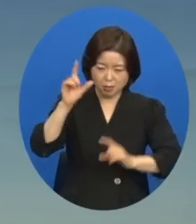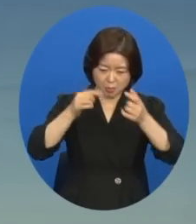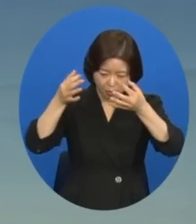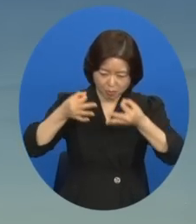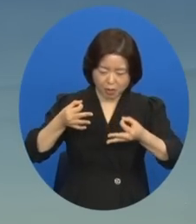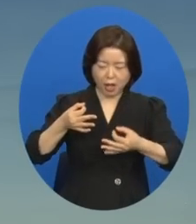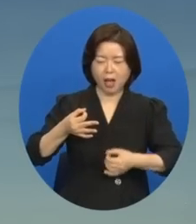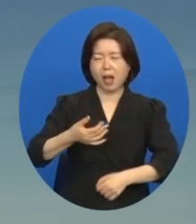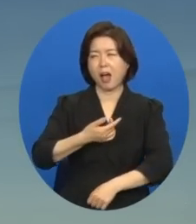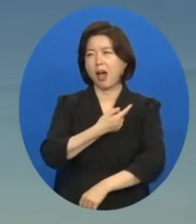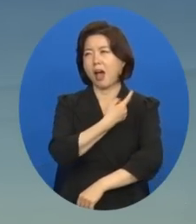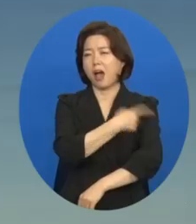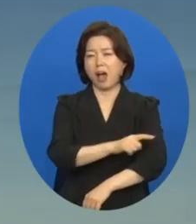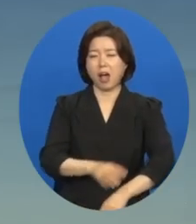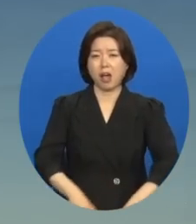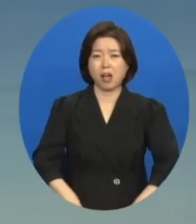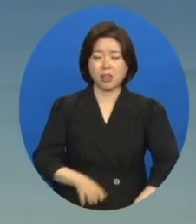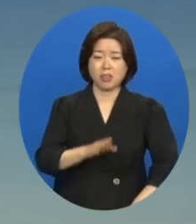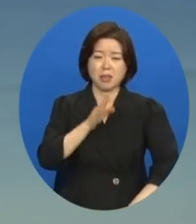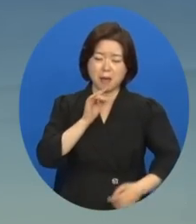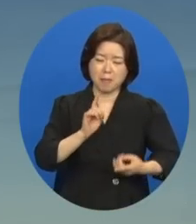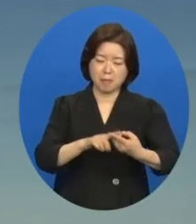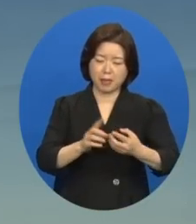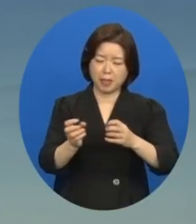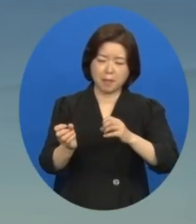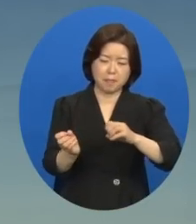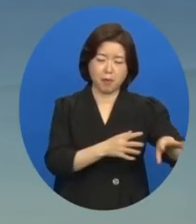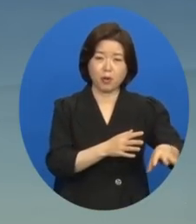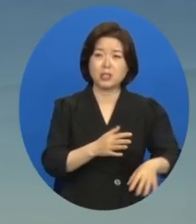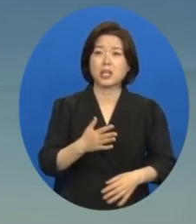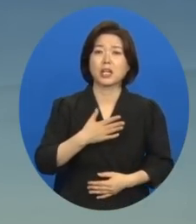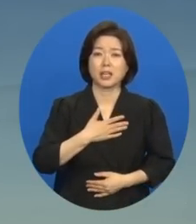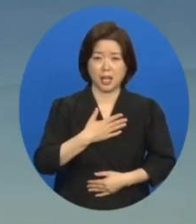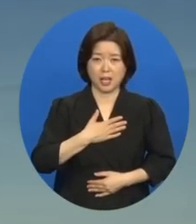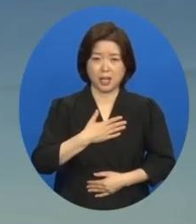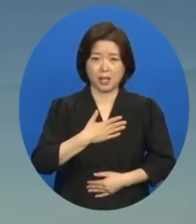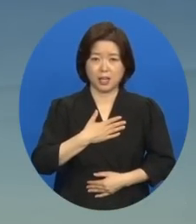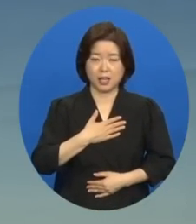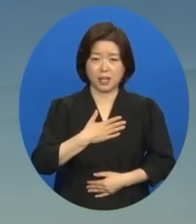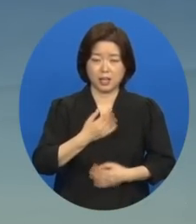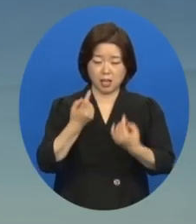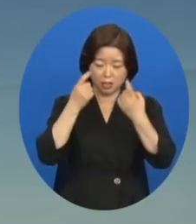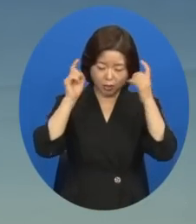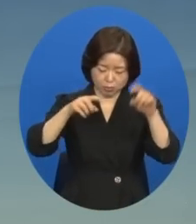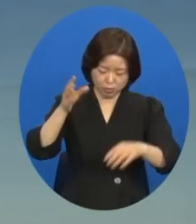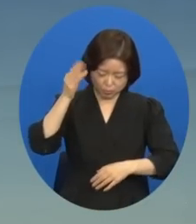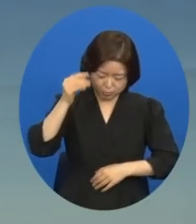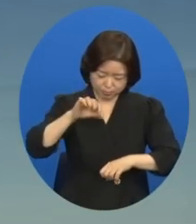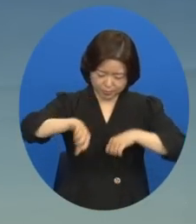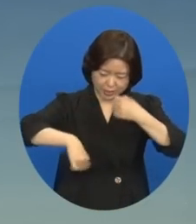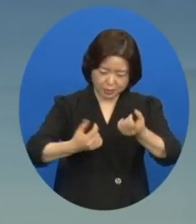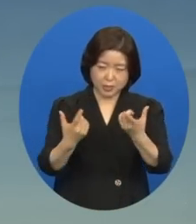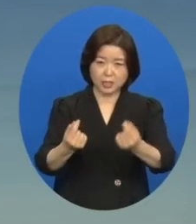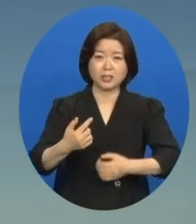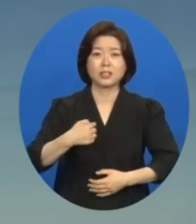자격이 없고 마땅히 버려져야 되는 존재임에도 이 우매무지한 짐승과 같은